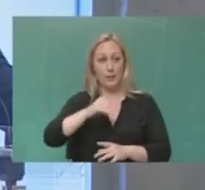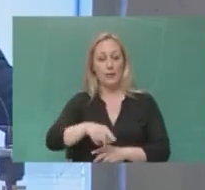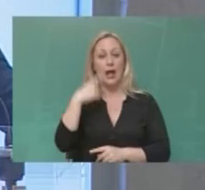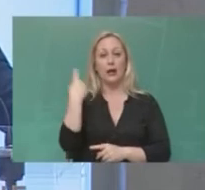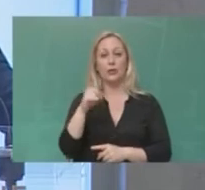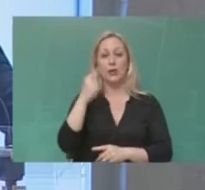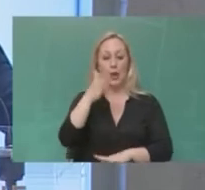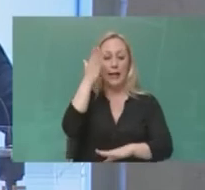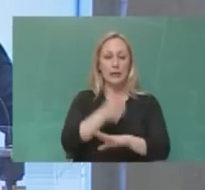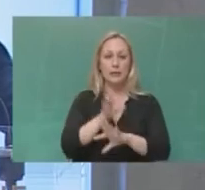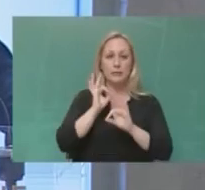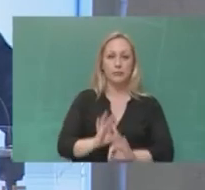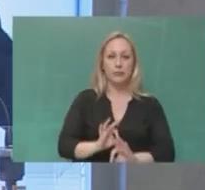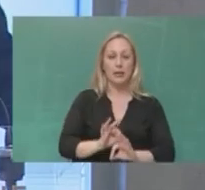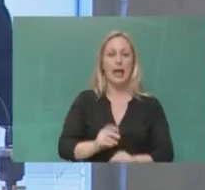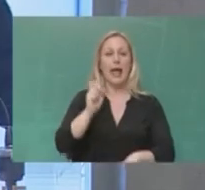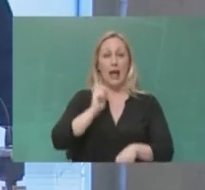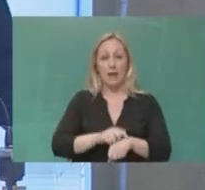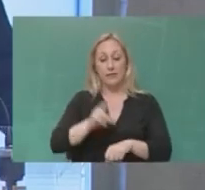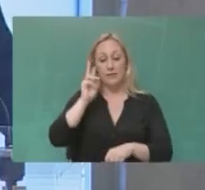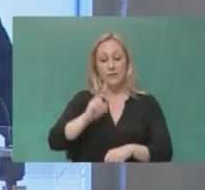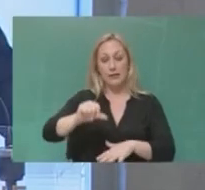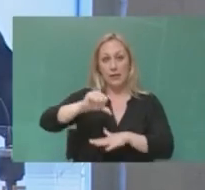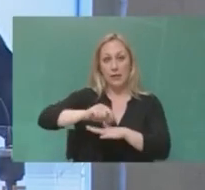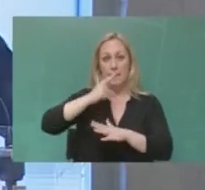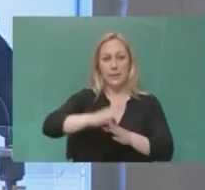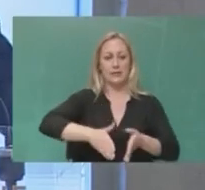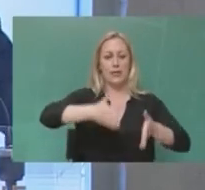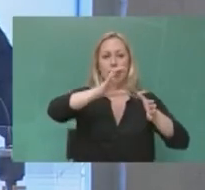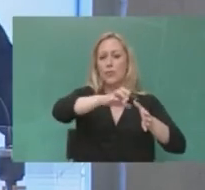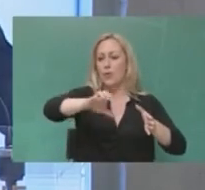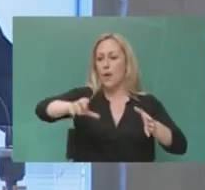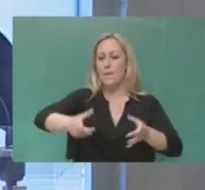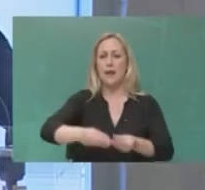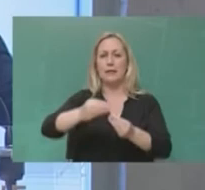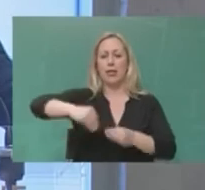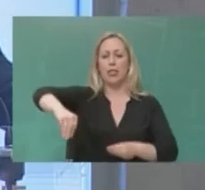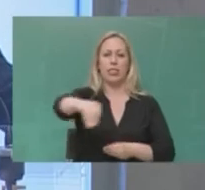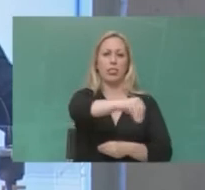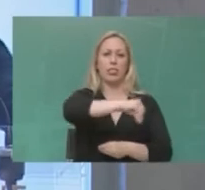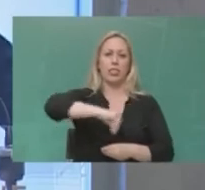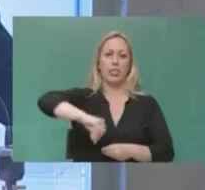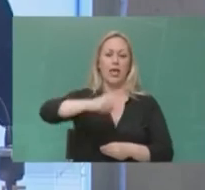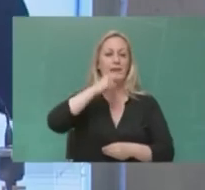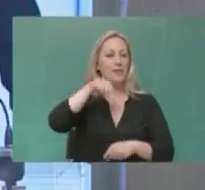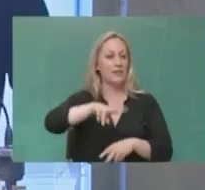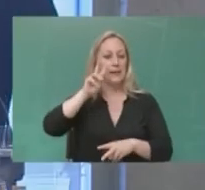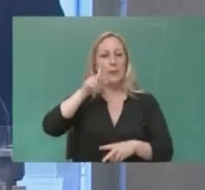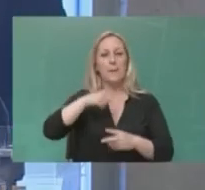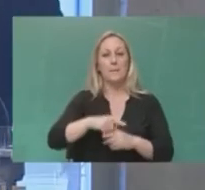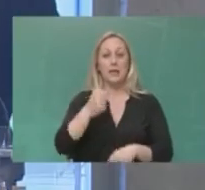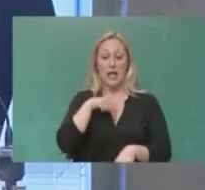της πόλης λοιπόν αυτή τη στιγμή είναι σε άθλια κατάσταση, είναι εγκαταλειμμένες. Βλέπουμε ένα πιγκ-πογκ ευθυνών